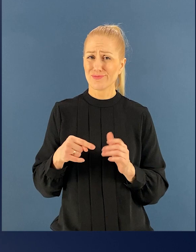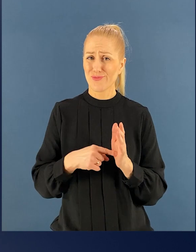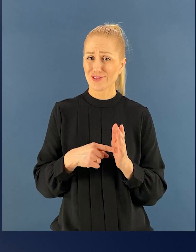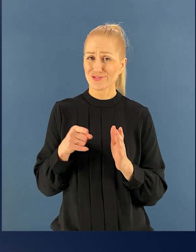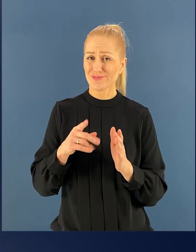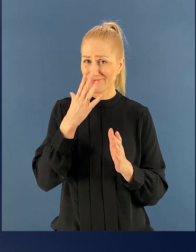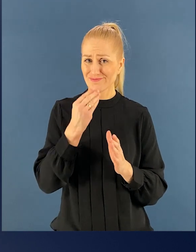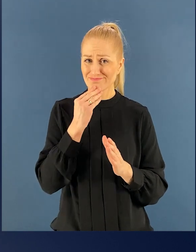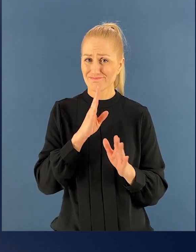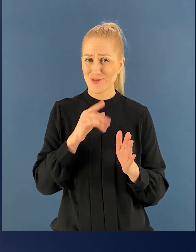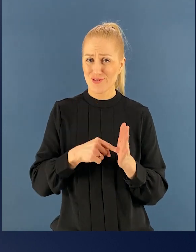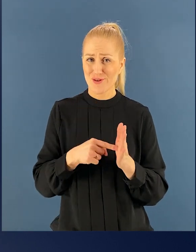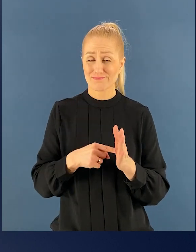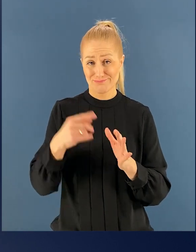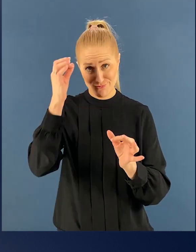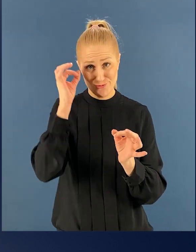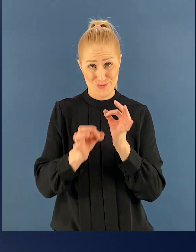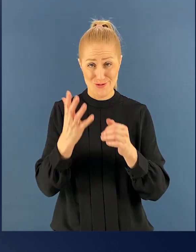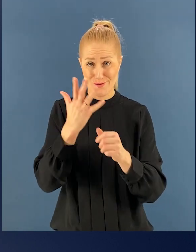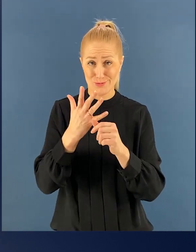Dokładnie 50 lat temu, kiedy